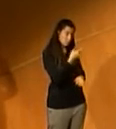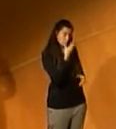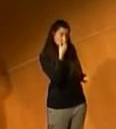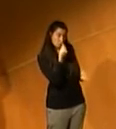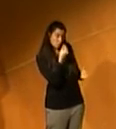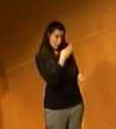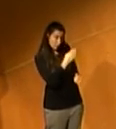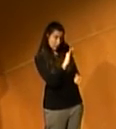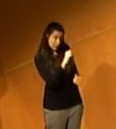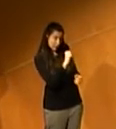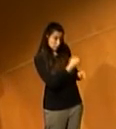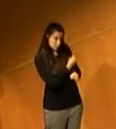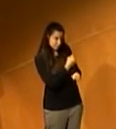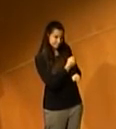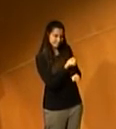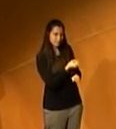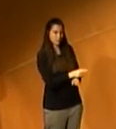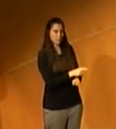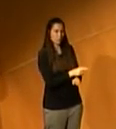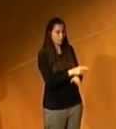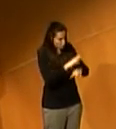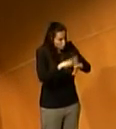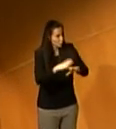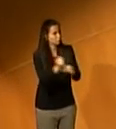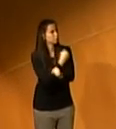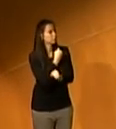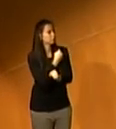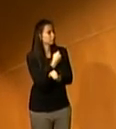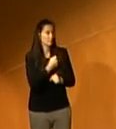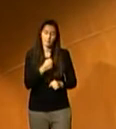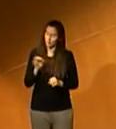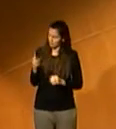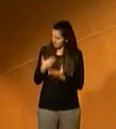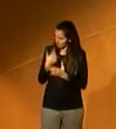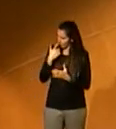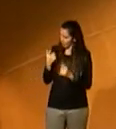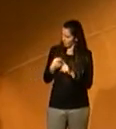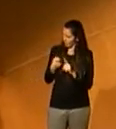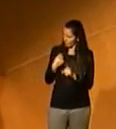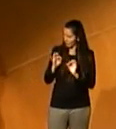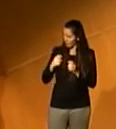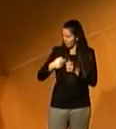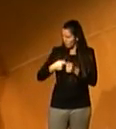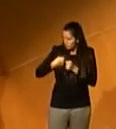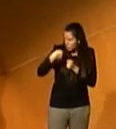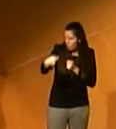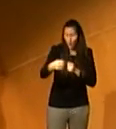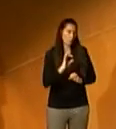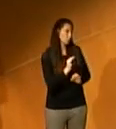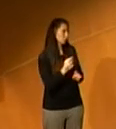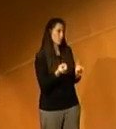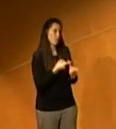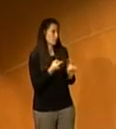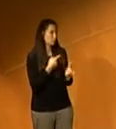Est-ce que là, vous mettez en avant l'aspect relationnel sur la longueur, sur le temps ? Oui, ça c'est très important.